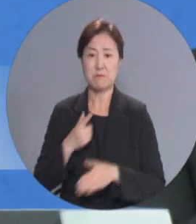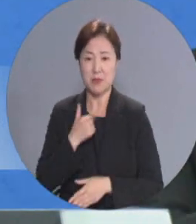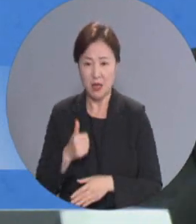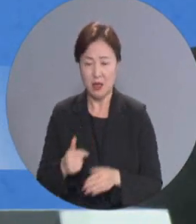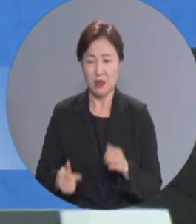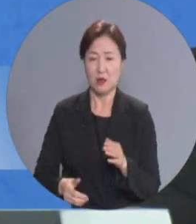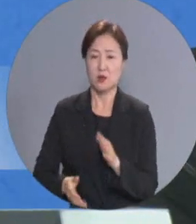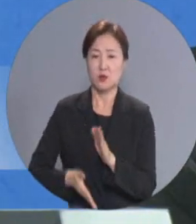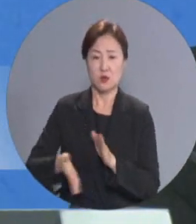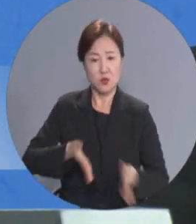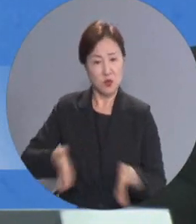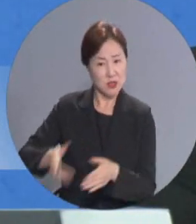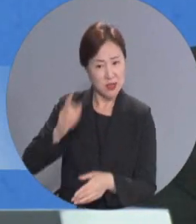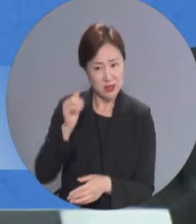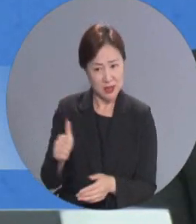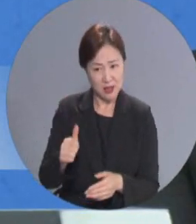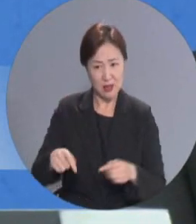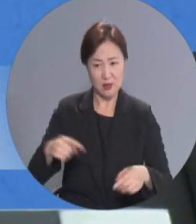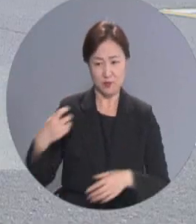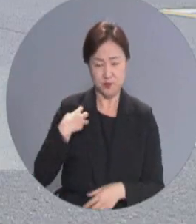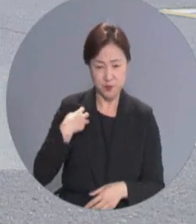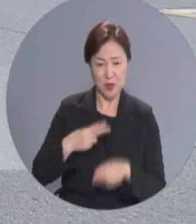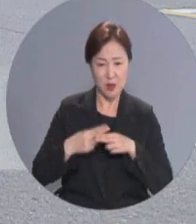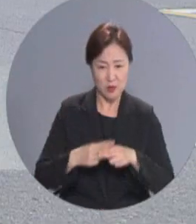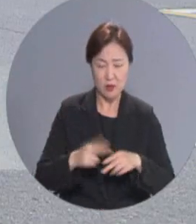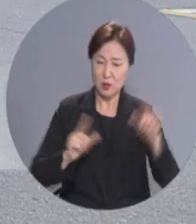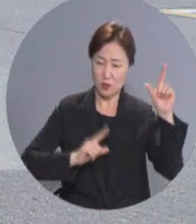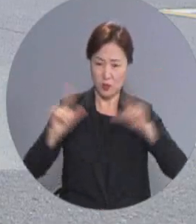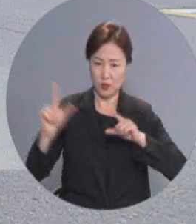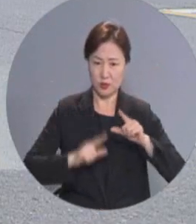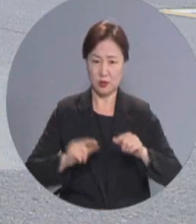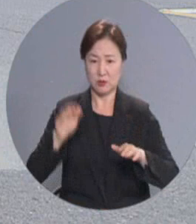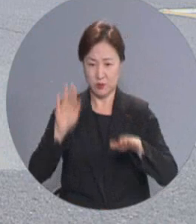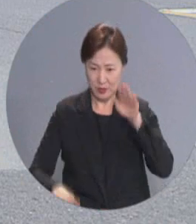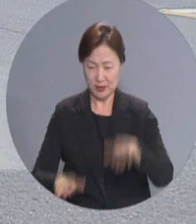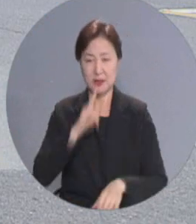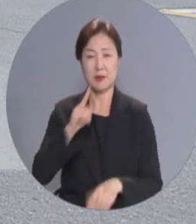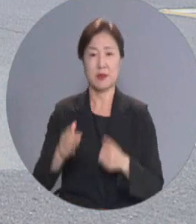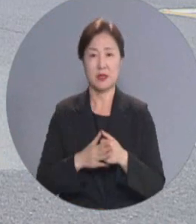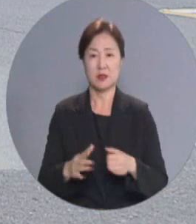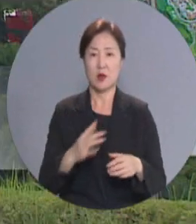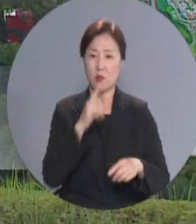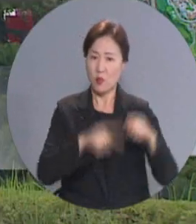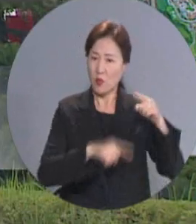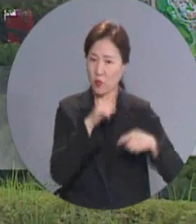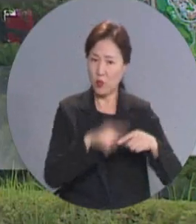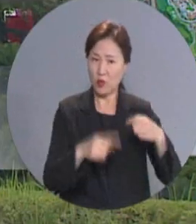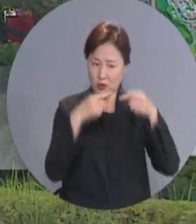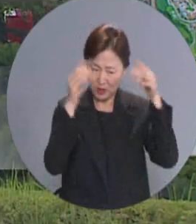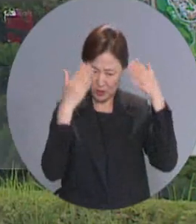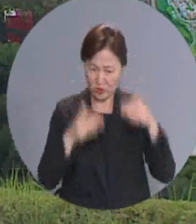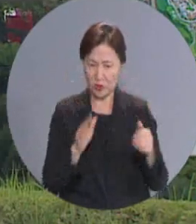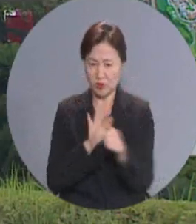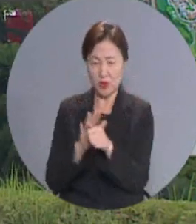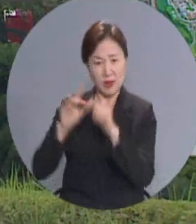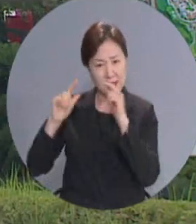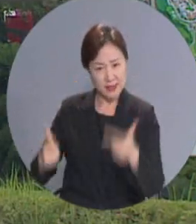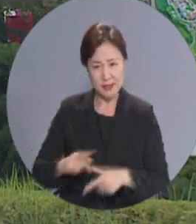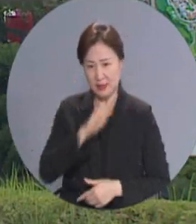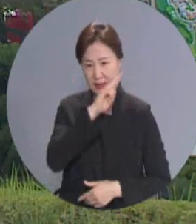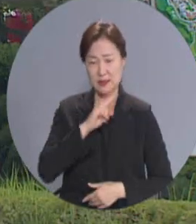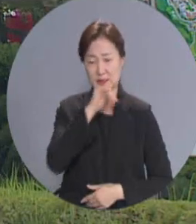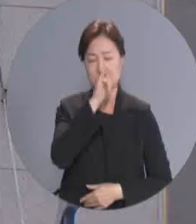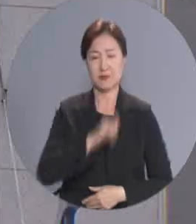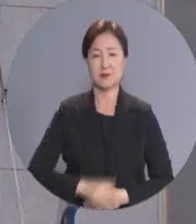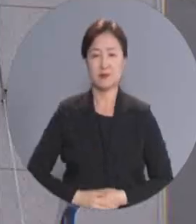공모 절차가 기울어진 운동장일 수밖에 없으며 목포시와 목포대가 협조하는 것도 이런 믿음 때문이라는 겁니다.